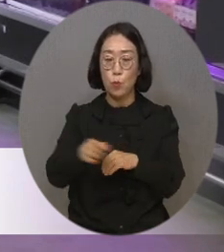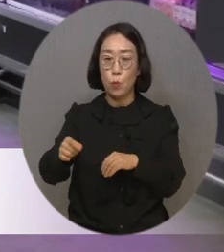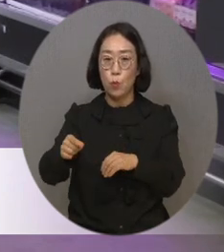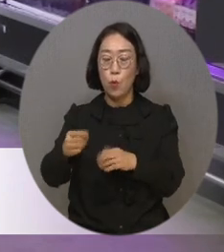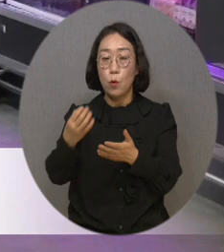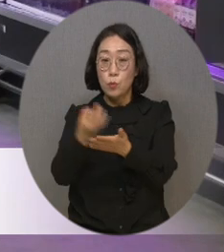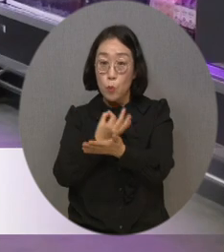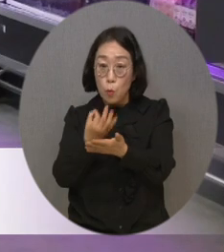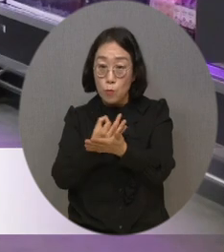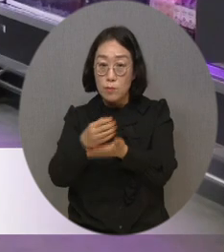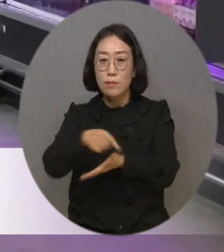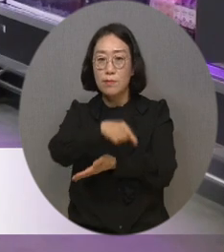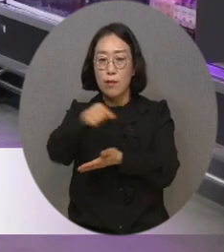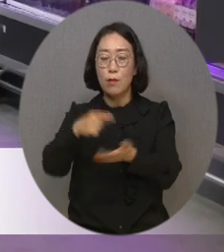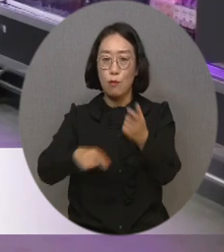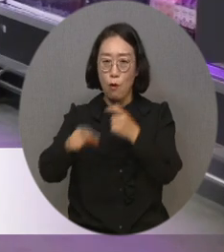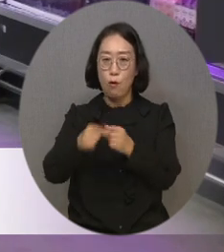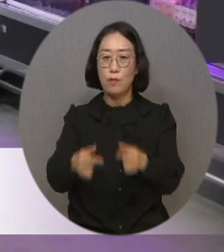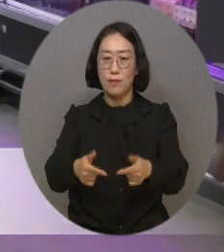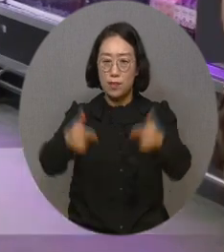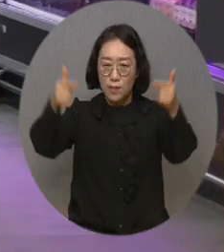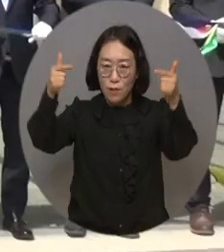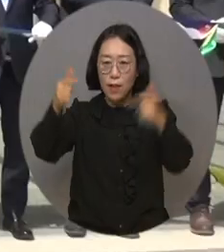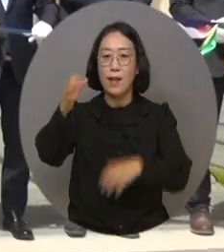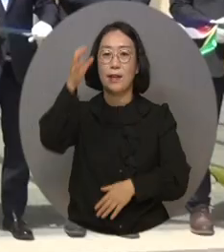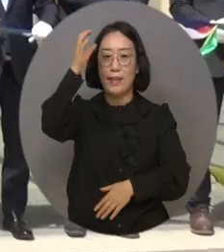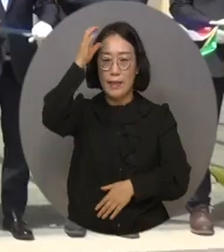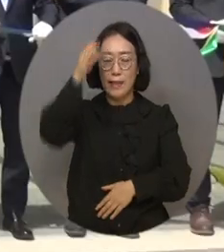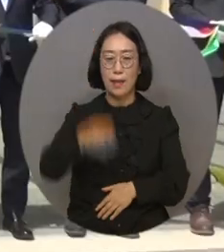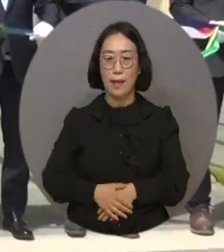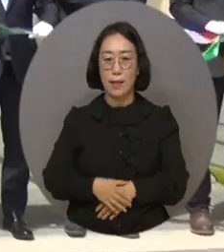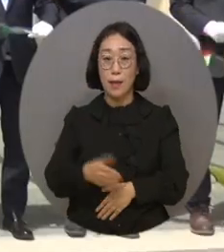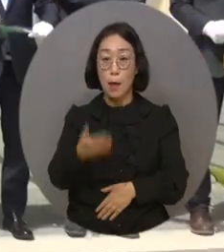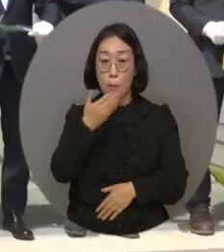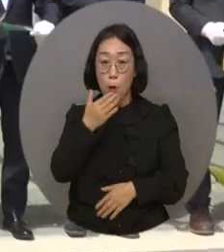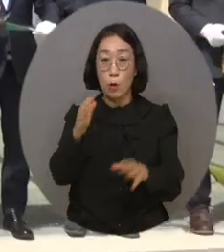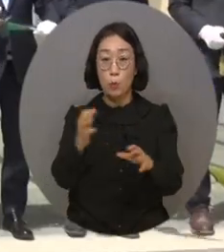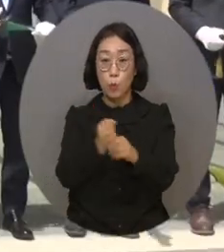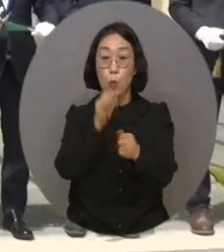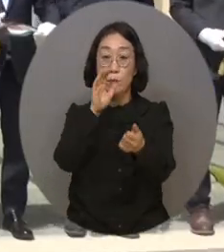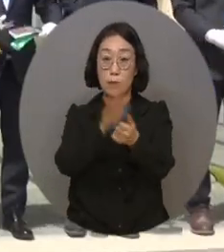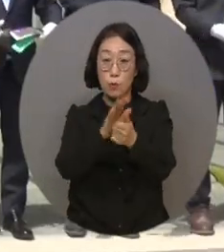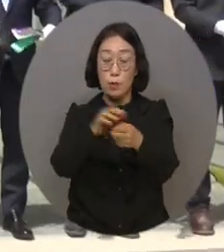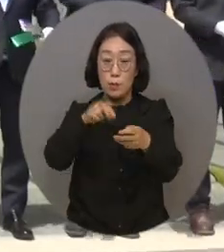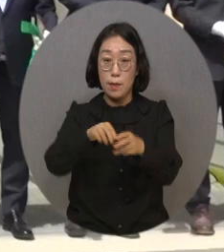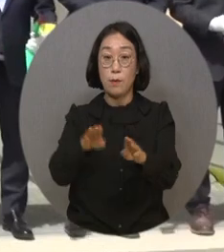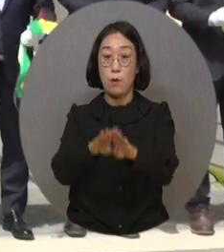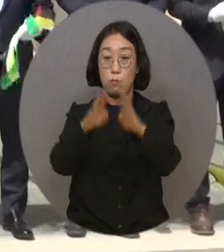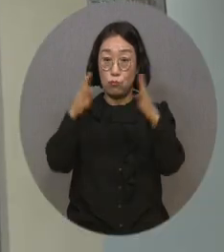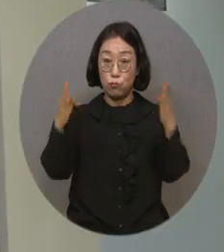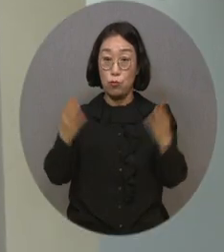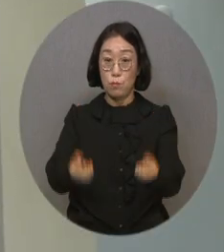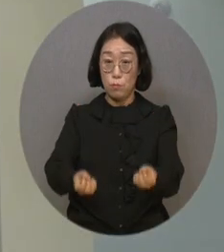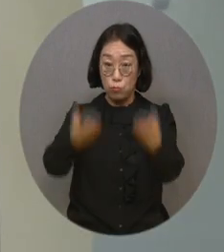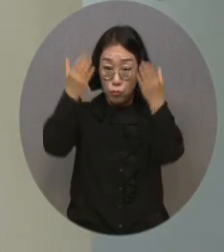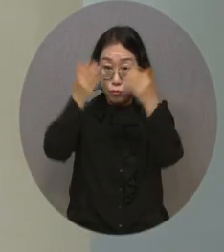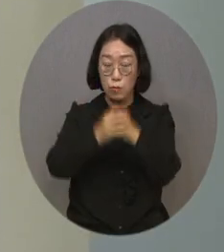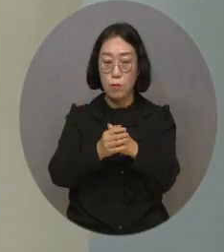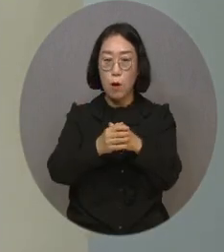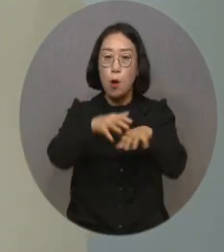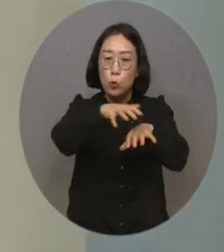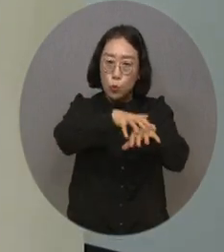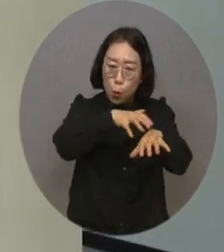소득 증대가 될 걸로 예상됩니다. 이번 먹거리 통합지원센터 개장을 통해서 임실군 농가들의